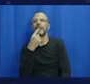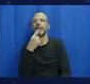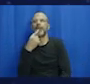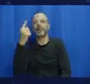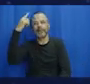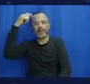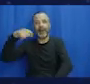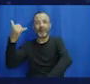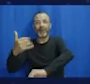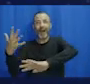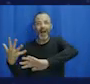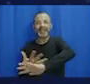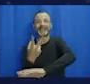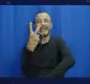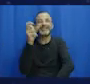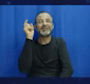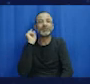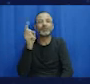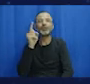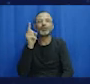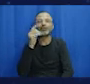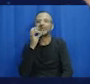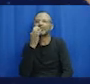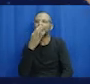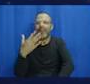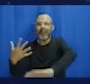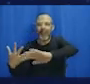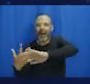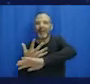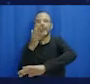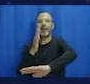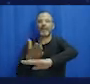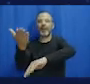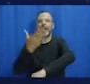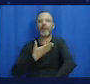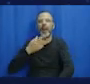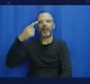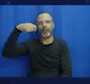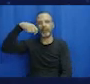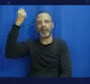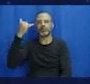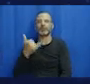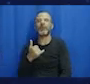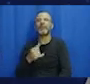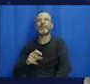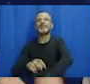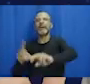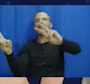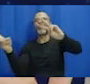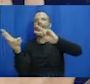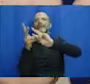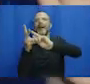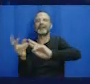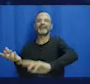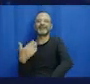مجتمعنا إسا، فهاي بده 10-20 سنة عبال ما يطلع لنا جيل جديد اللي مربى مزبوط. أنا بدي حلول على المستوى القصير، على المدى القصير، يوقف شلال